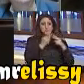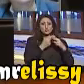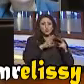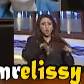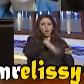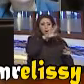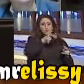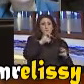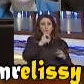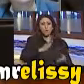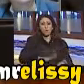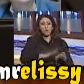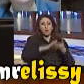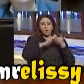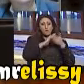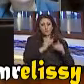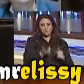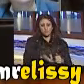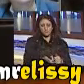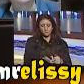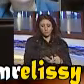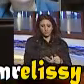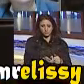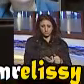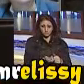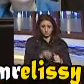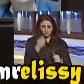مشكلة دلوقتي إنك حتى لو دخلت مع النظام الحالي